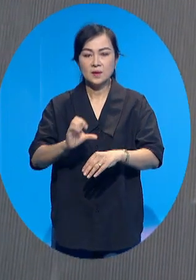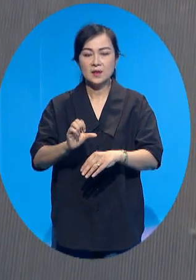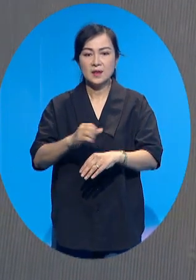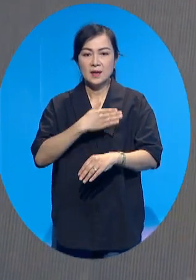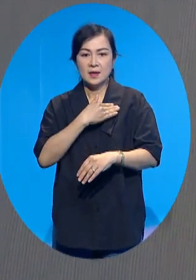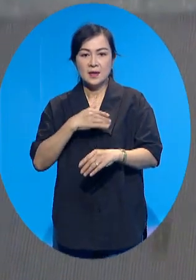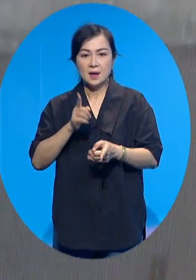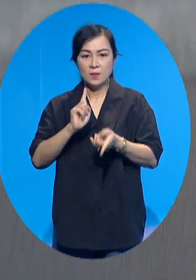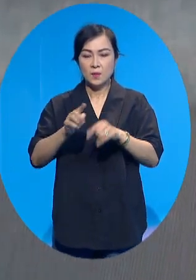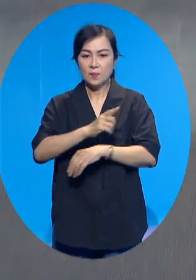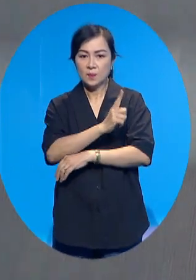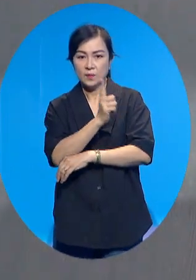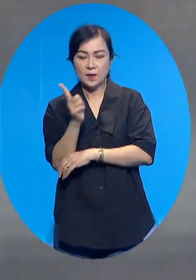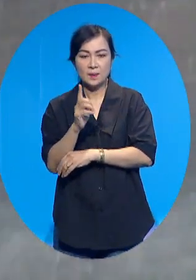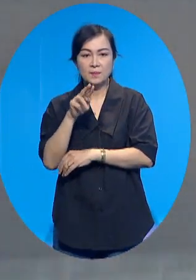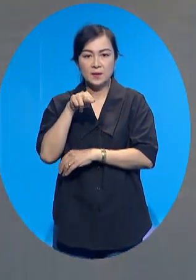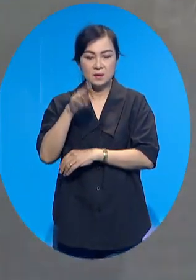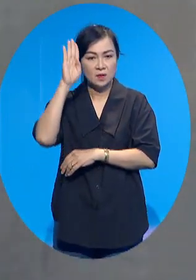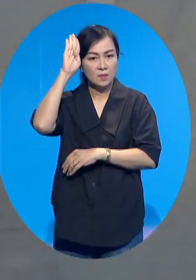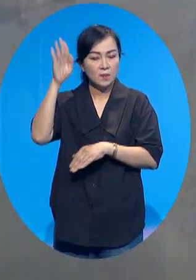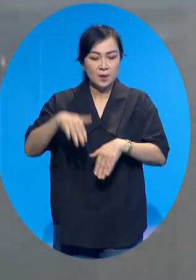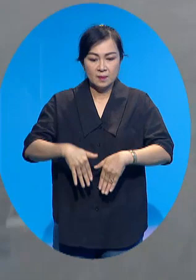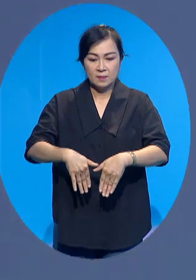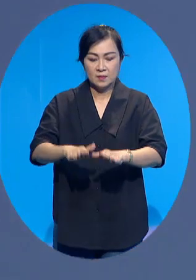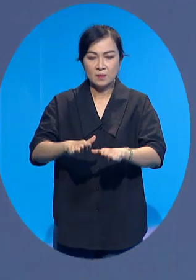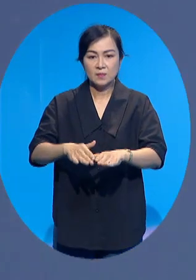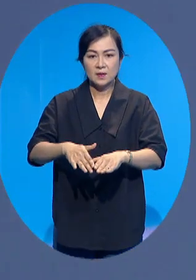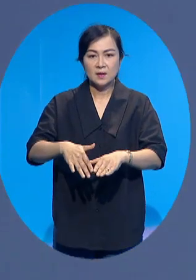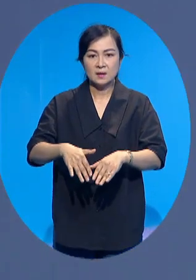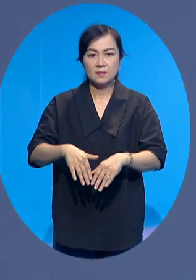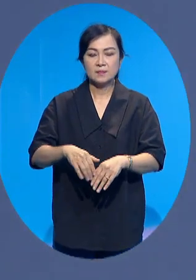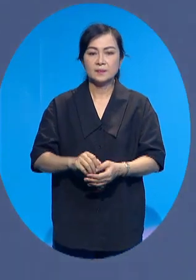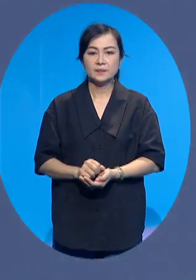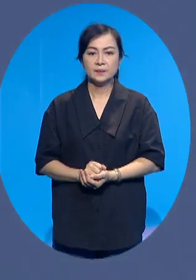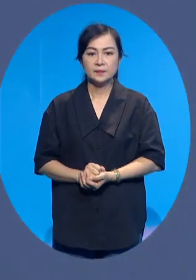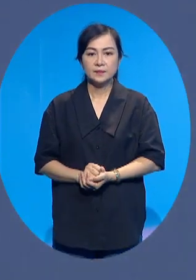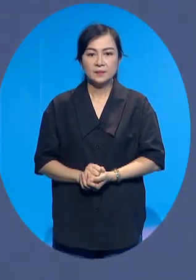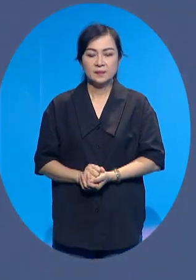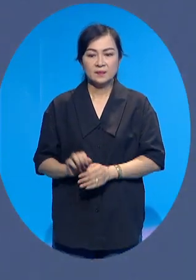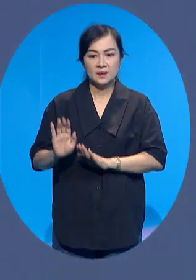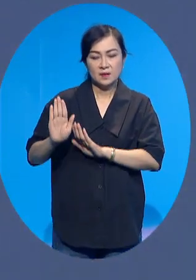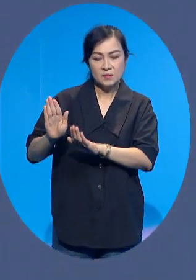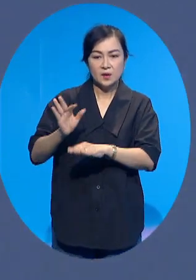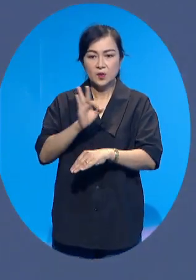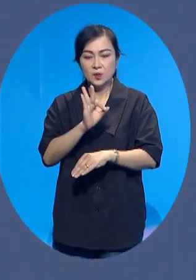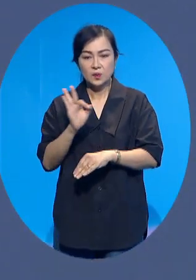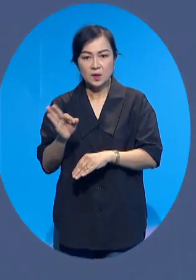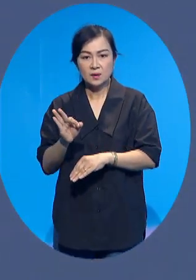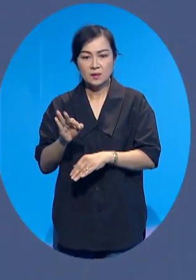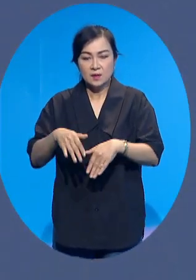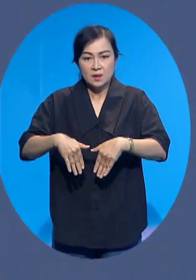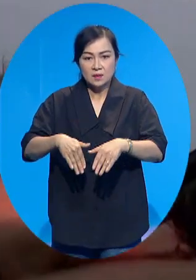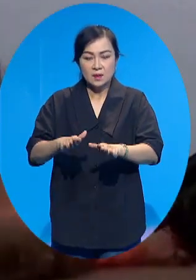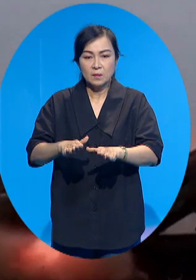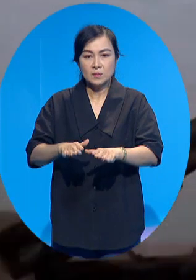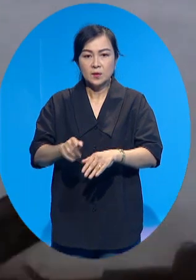kéo dài 11 ngày. Bình Nhưỡng đã lên án cuộc tập trận là cuộc diễn tập xâm lược. Để đáp trả, Triều Tiên đã tiến hành một cuộc tập trận